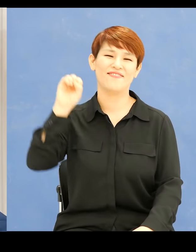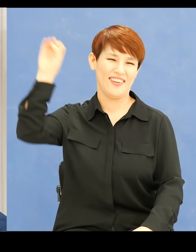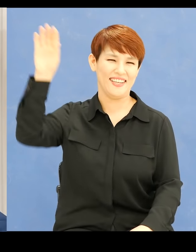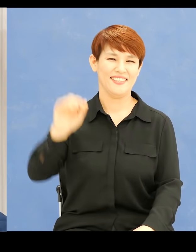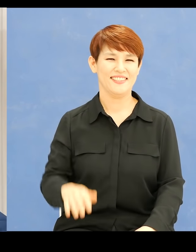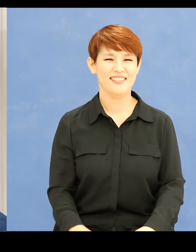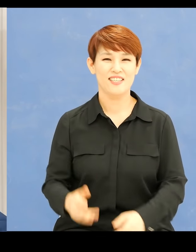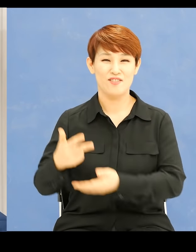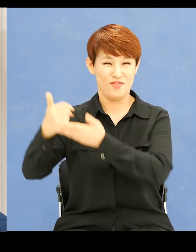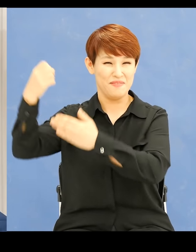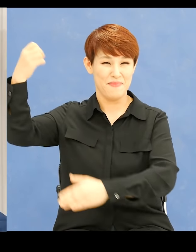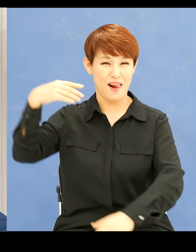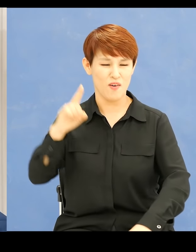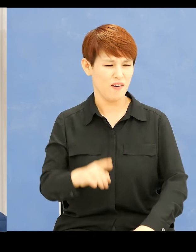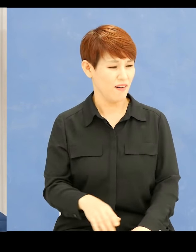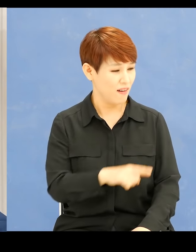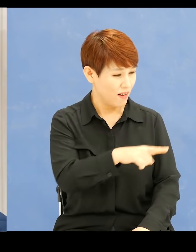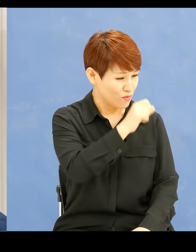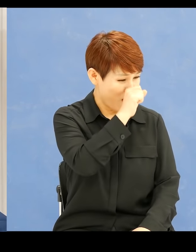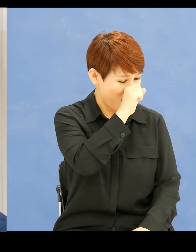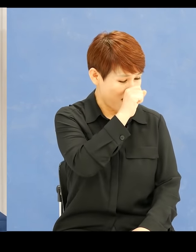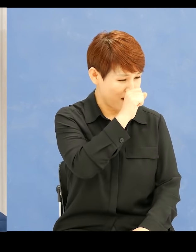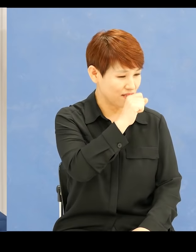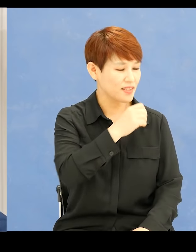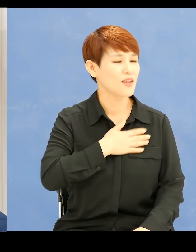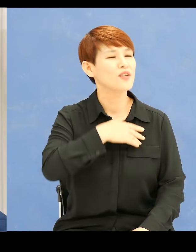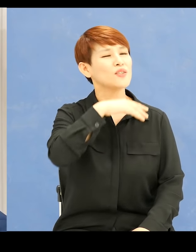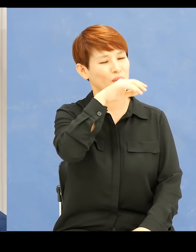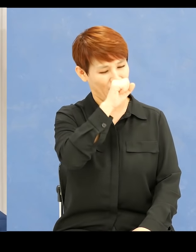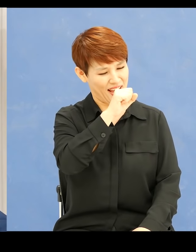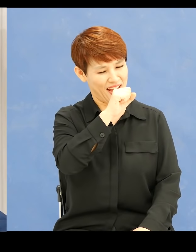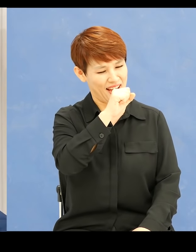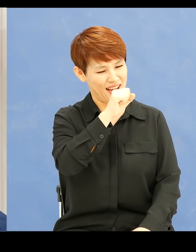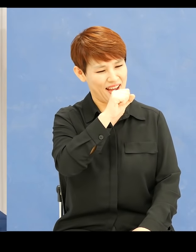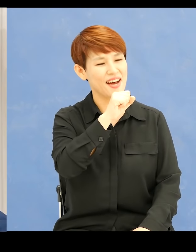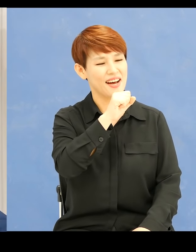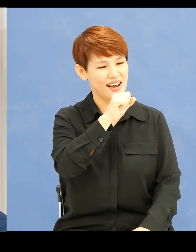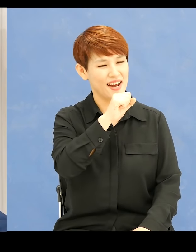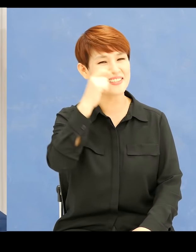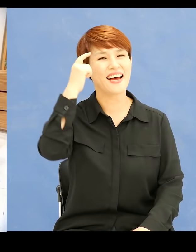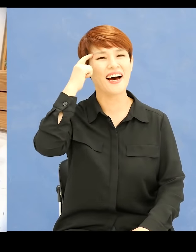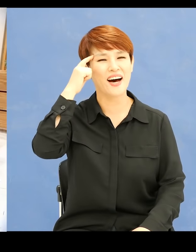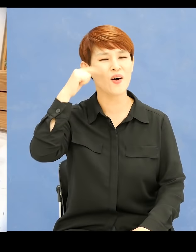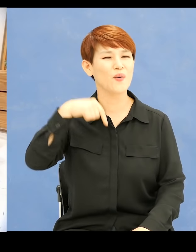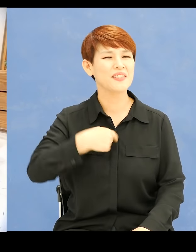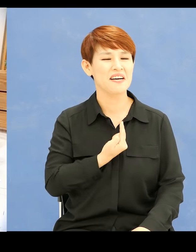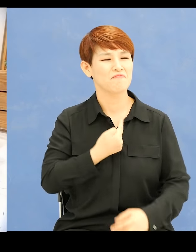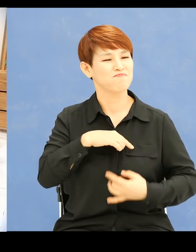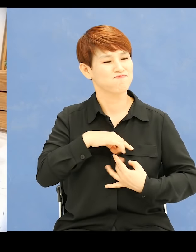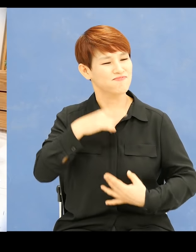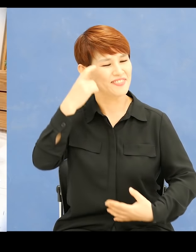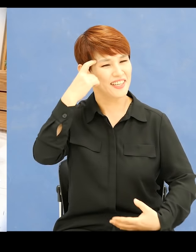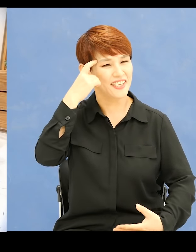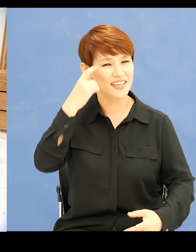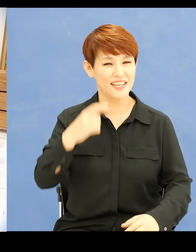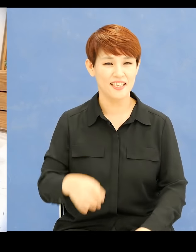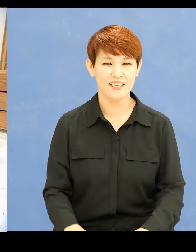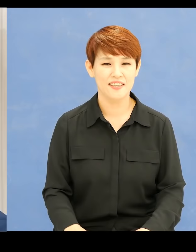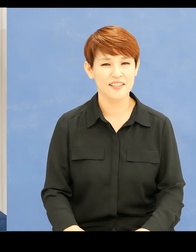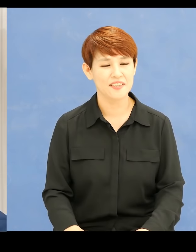네네. 주님께서 네가 좋다면 나도 좋다 이런 마음을 그냥 나누는 거예요. 제 마음으로.